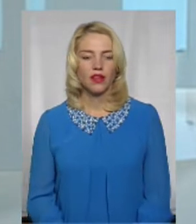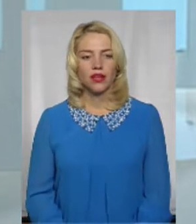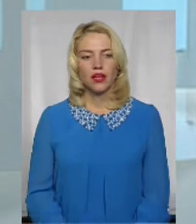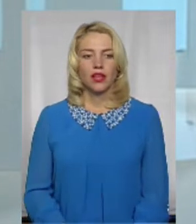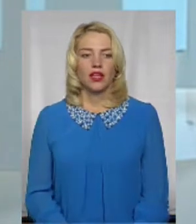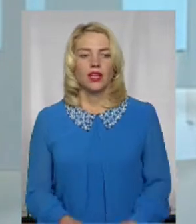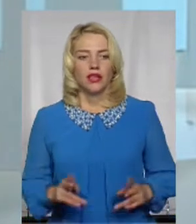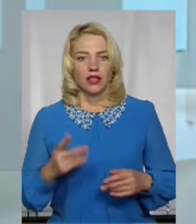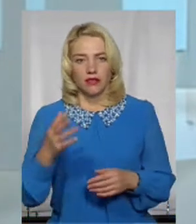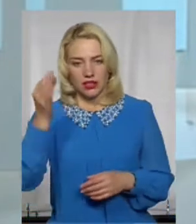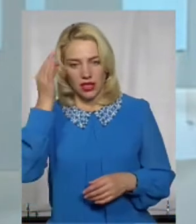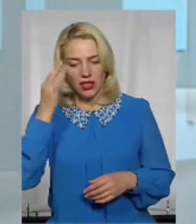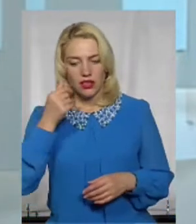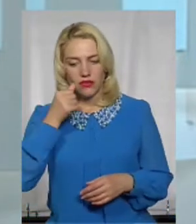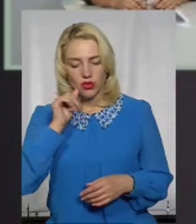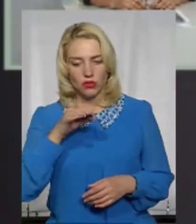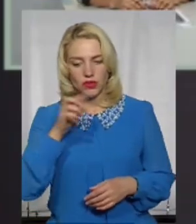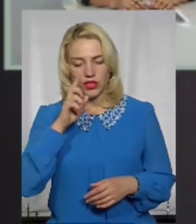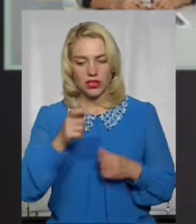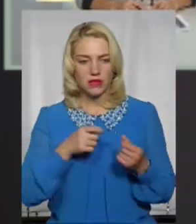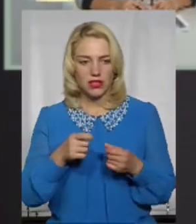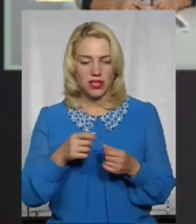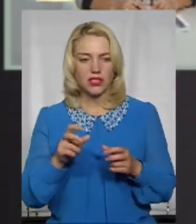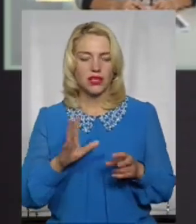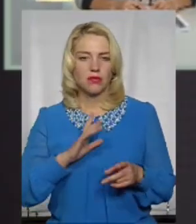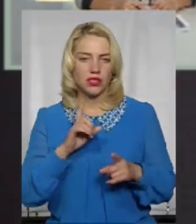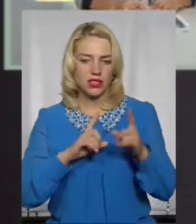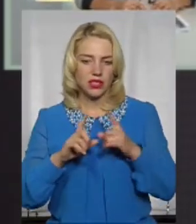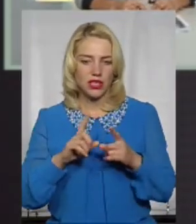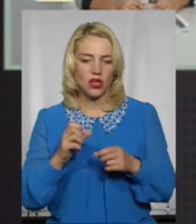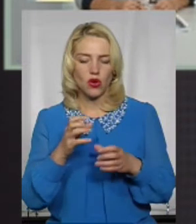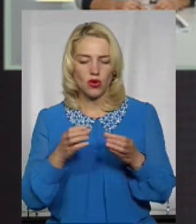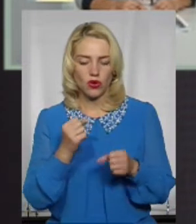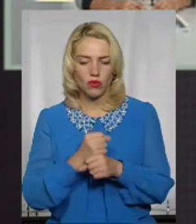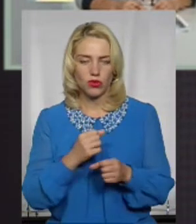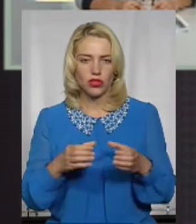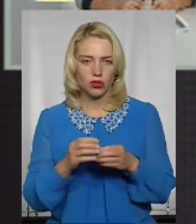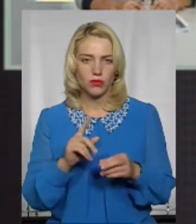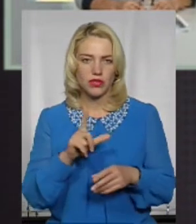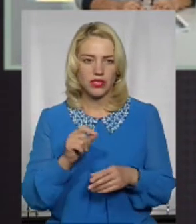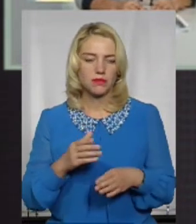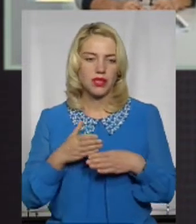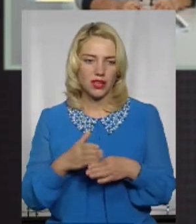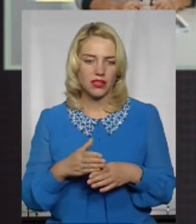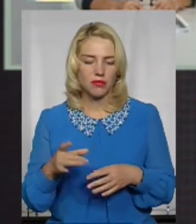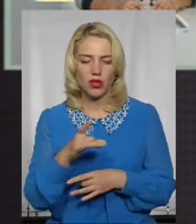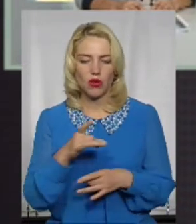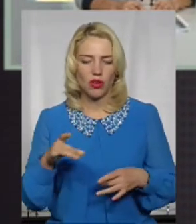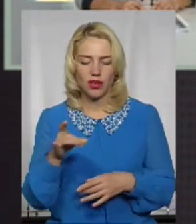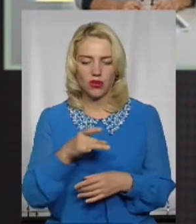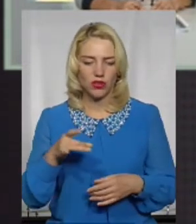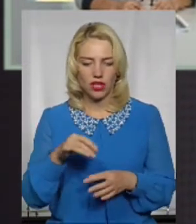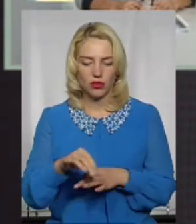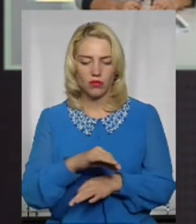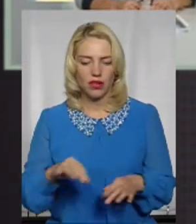ви згадали, учора в облдержадміністрації засідала робоча група зі сприяння розробленню проєкту регіонального плану управління відходами